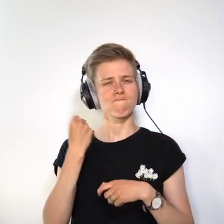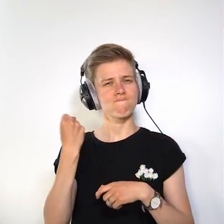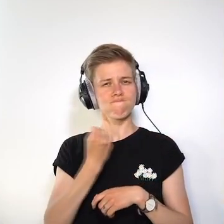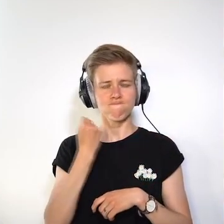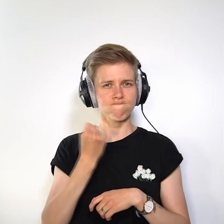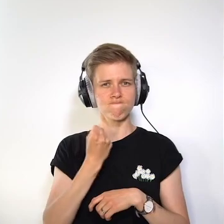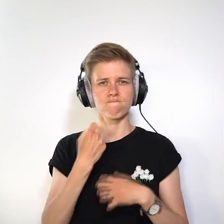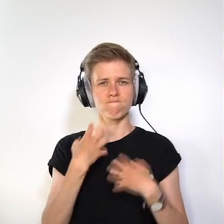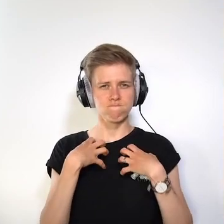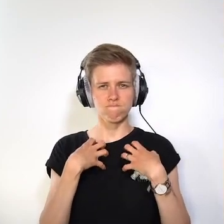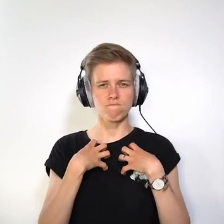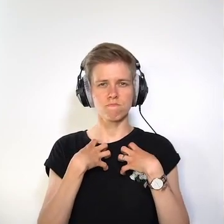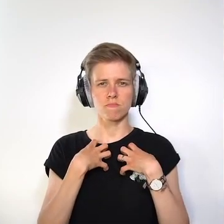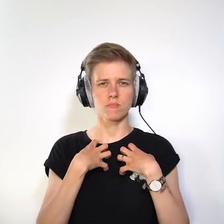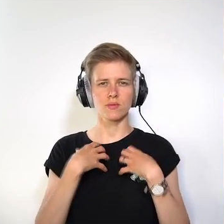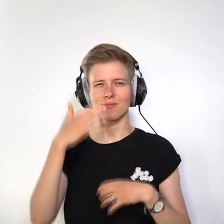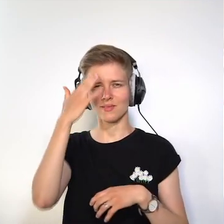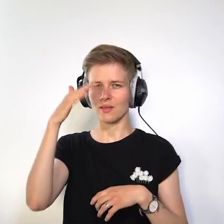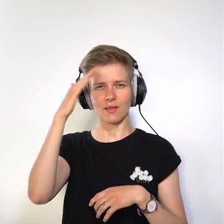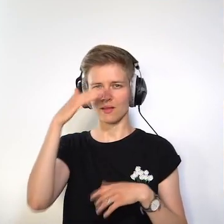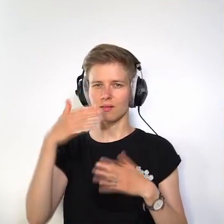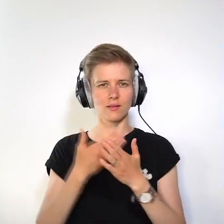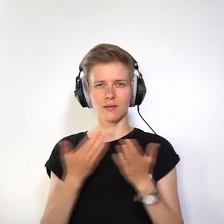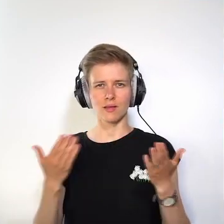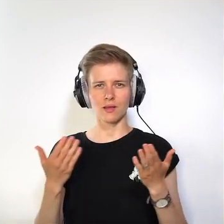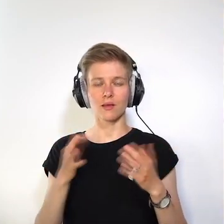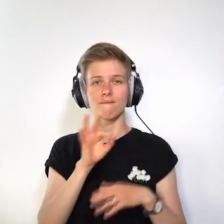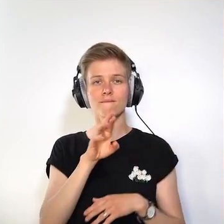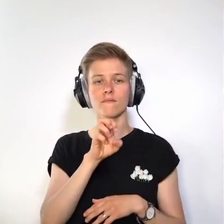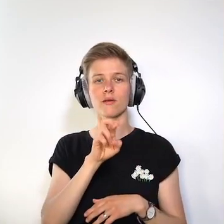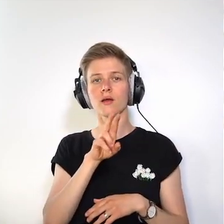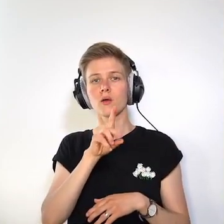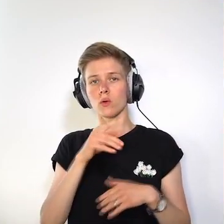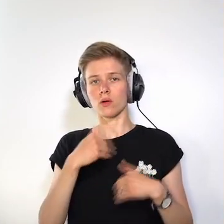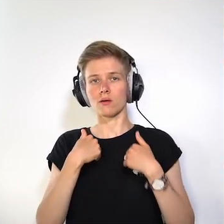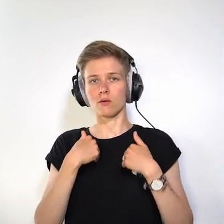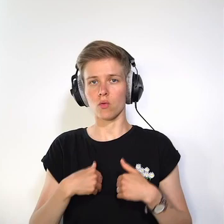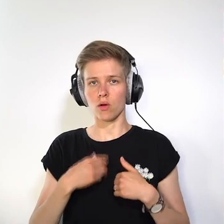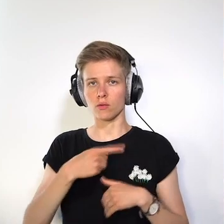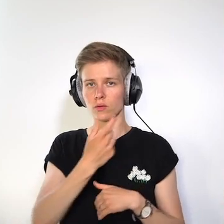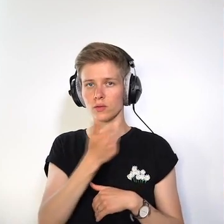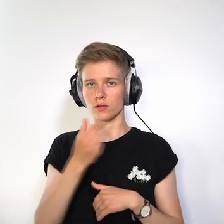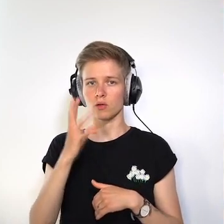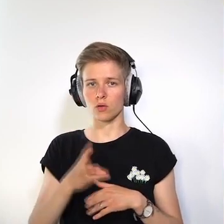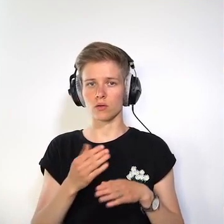ja epätieteelliseksi heti Freudin kuoltua 1930,